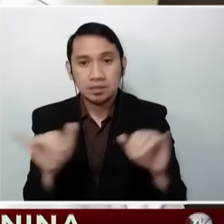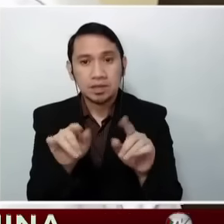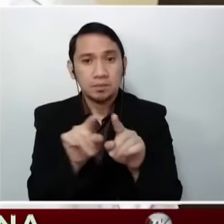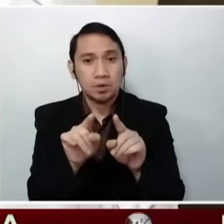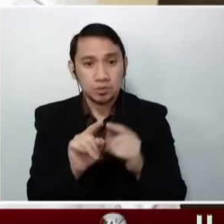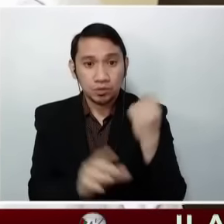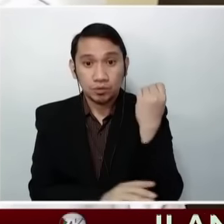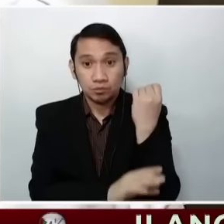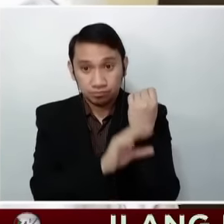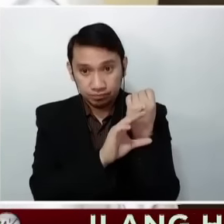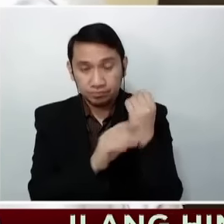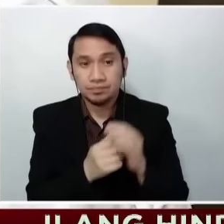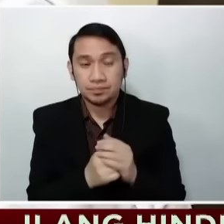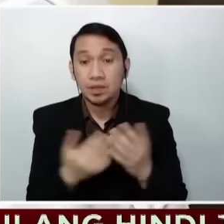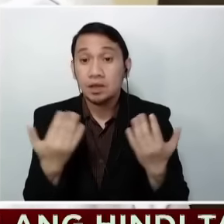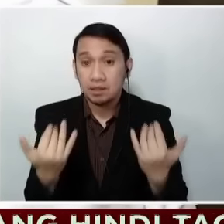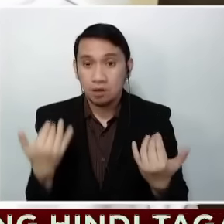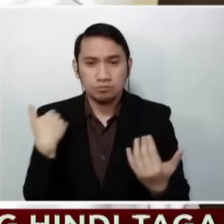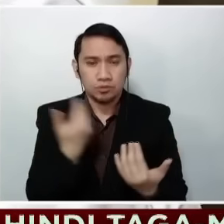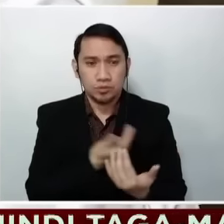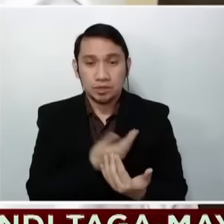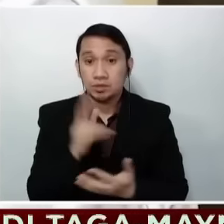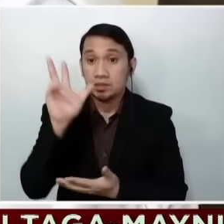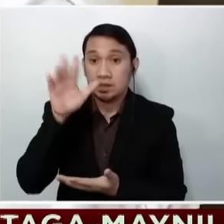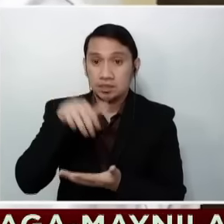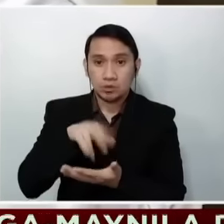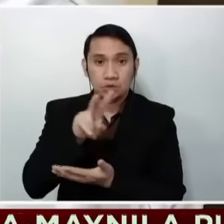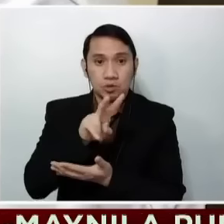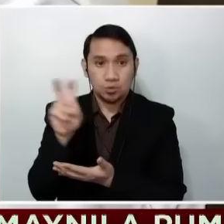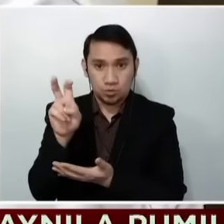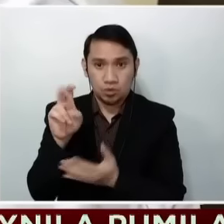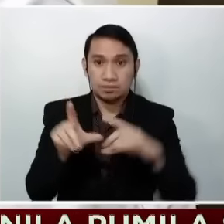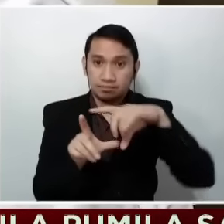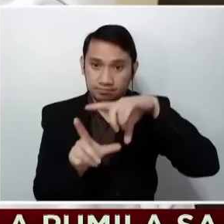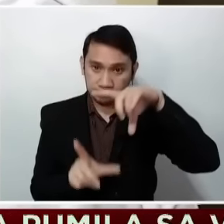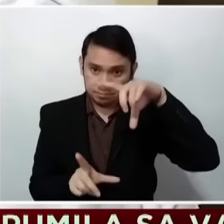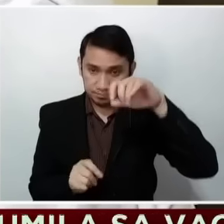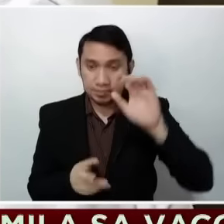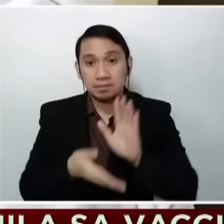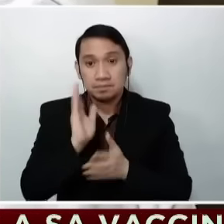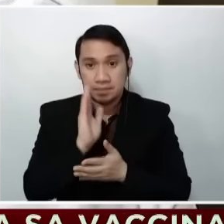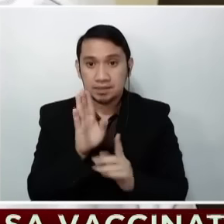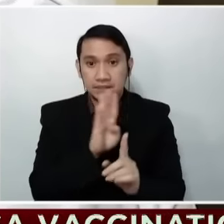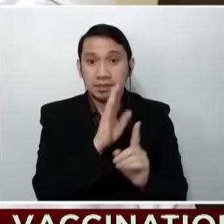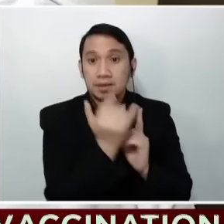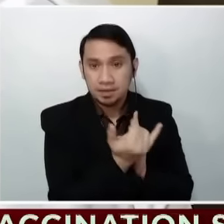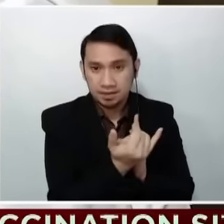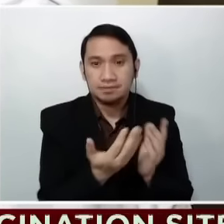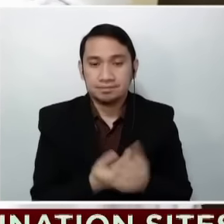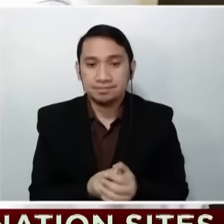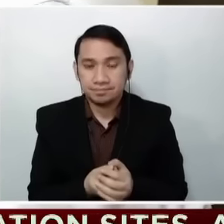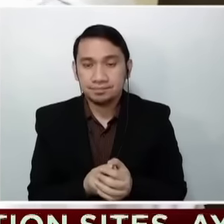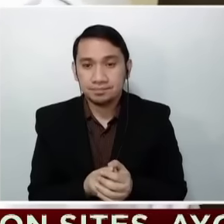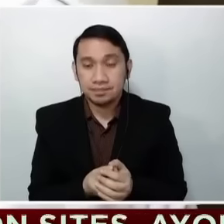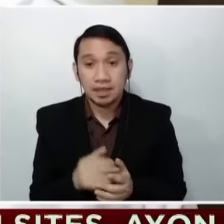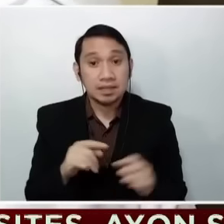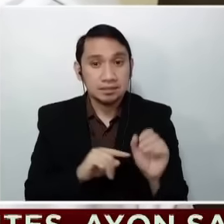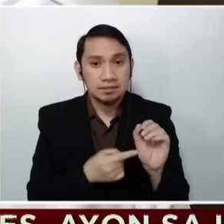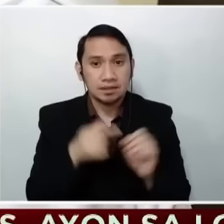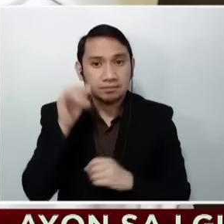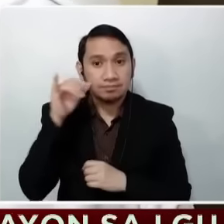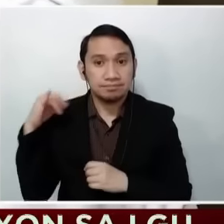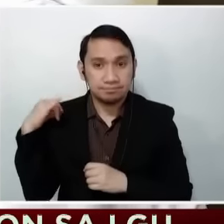We already released 3,200 quarantine pass in our barangay. So, since yesterday po,